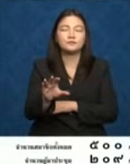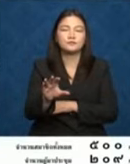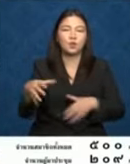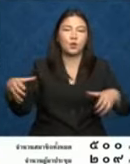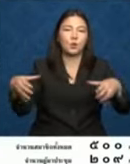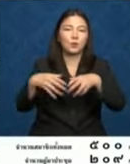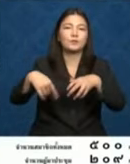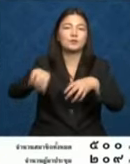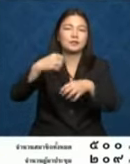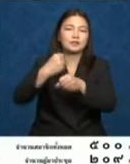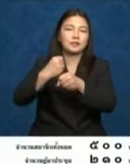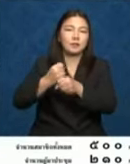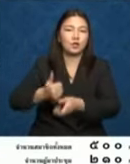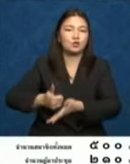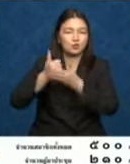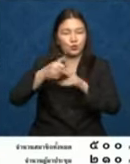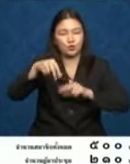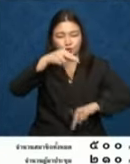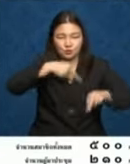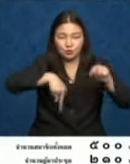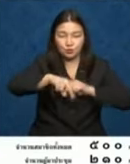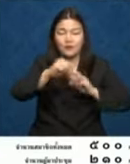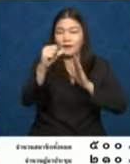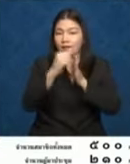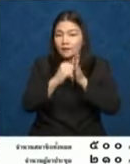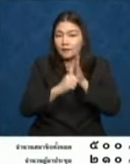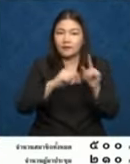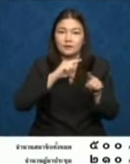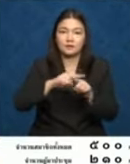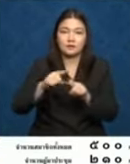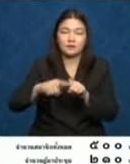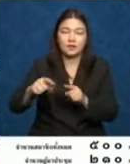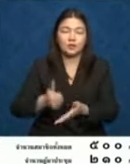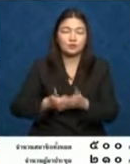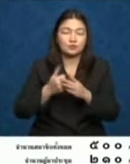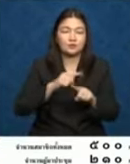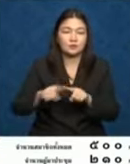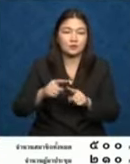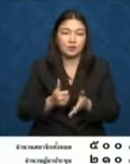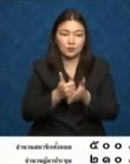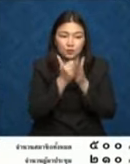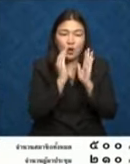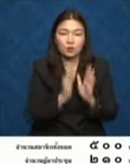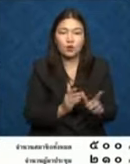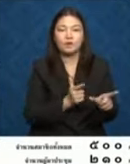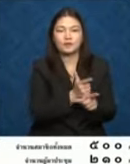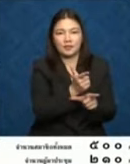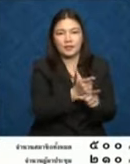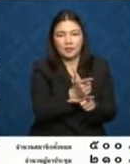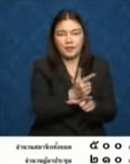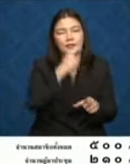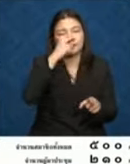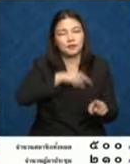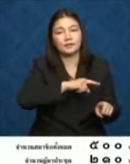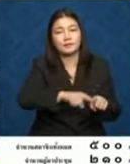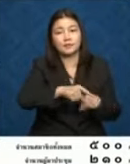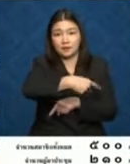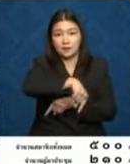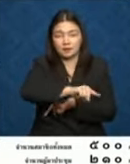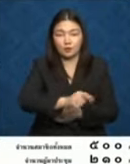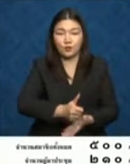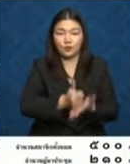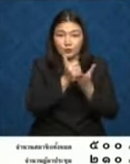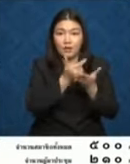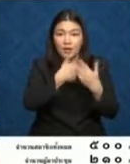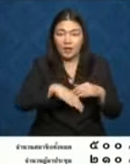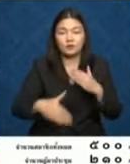เพื่อพิจารณาแก้ไขปัญหาเพื่อสอดคล้องและส่งเสริมเกษตรกรโคนมของไทยและเพิ่มโอกาสให้เกษ